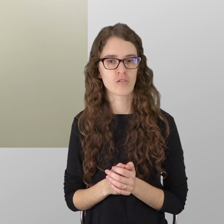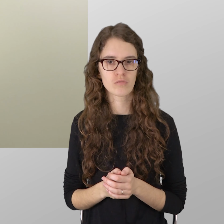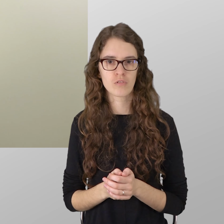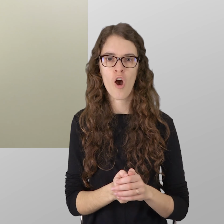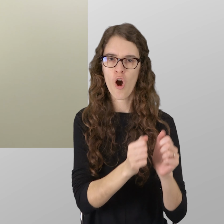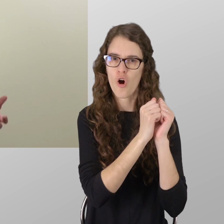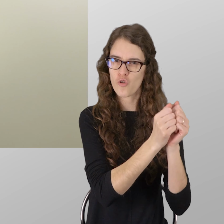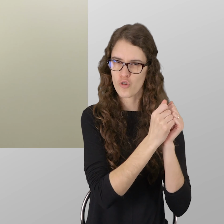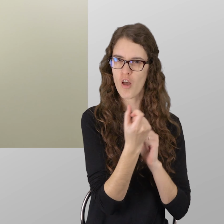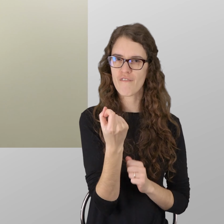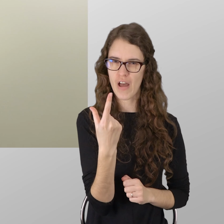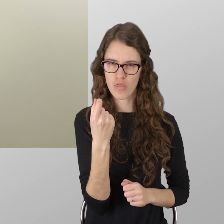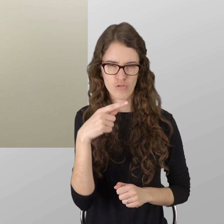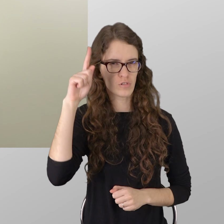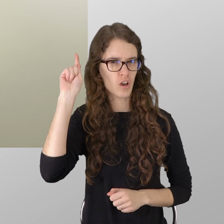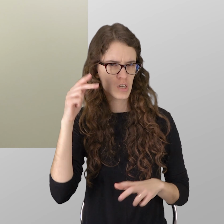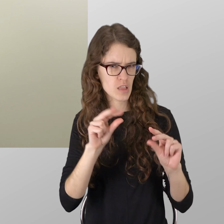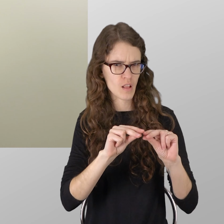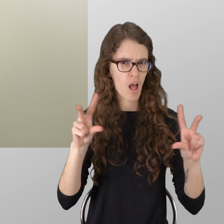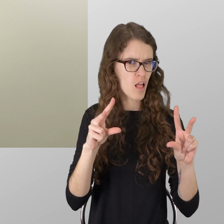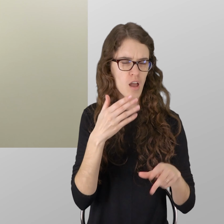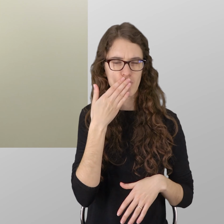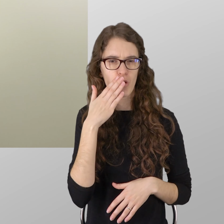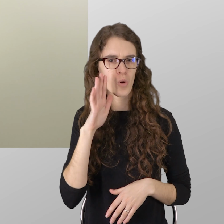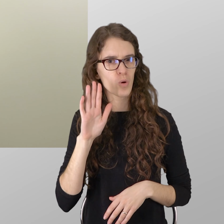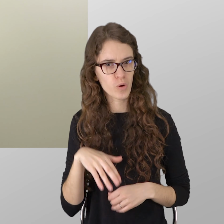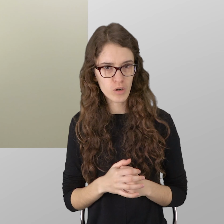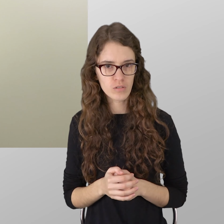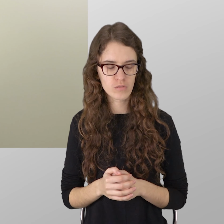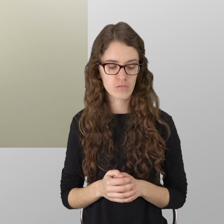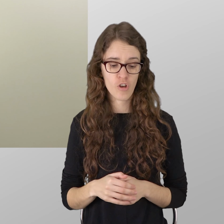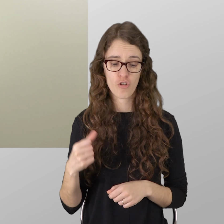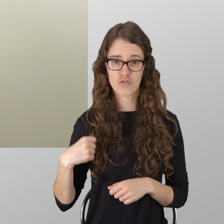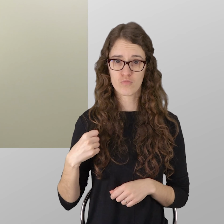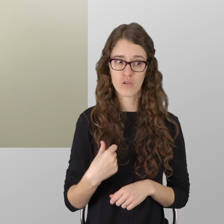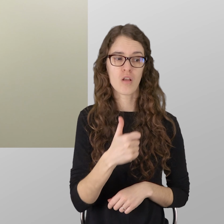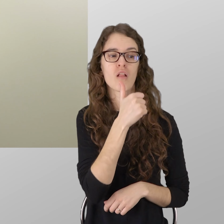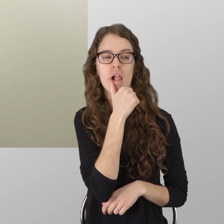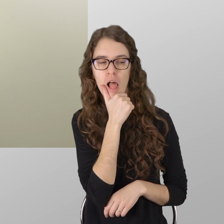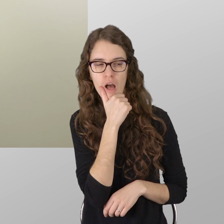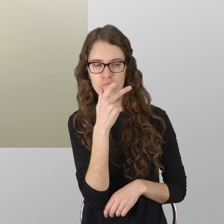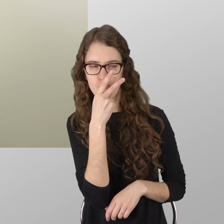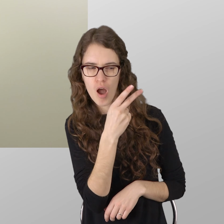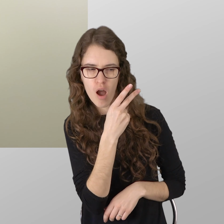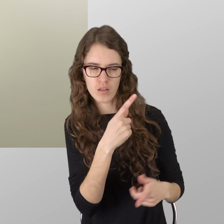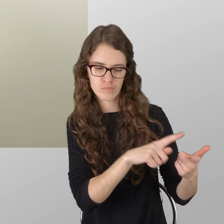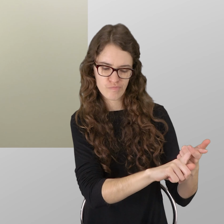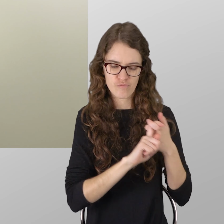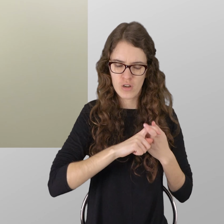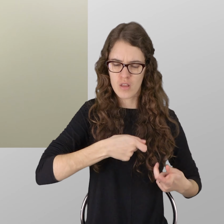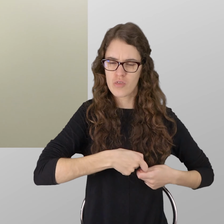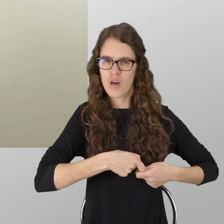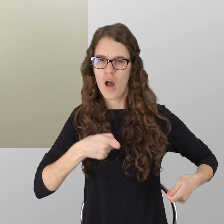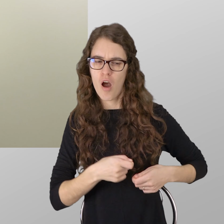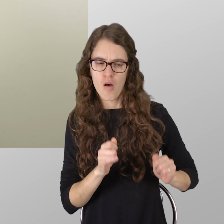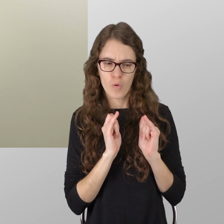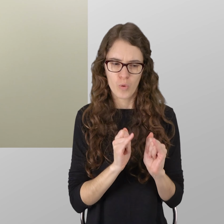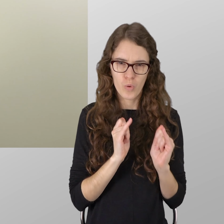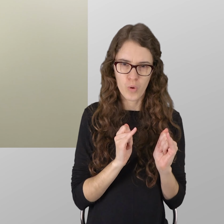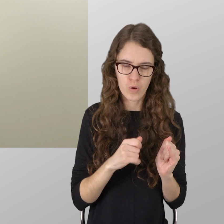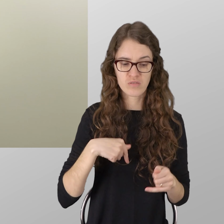atakos padariniai. Žmonės, kurie, kaip ir pripažino ir išgyveno visas